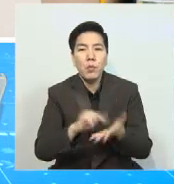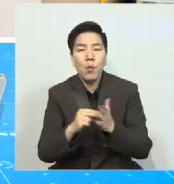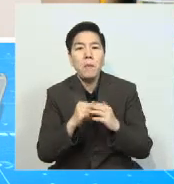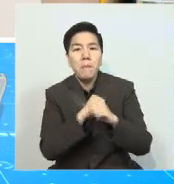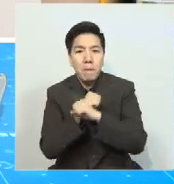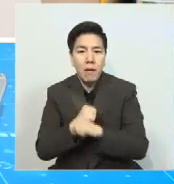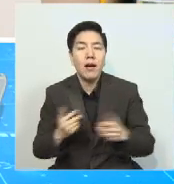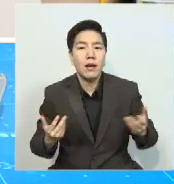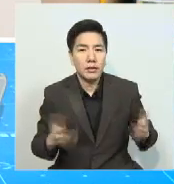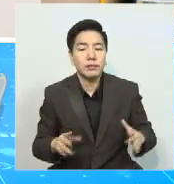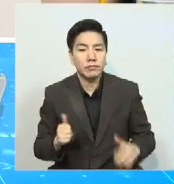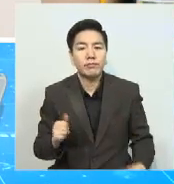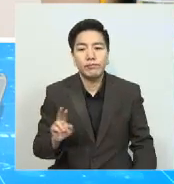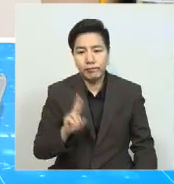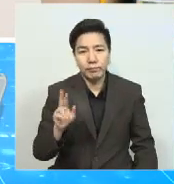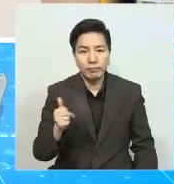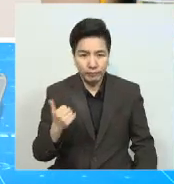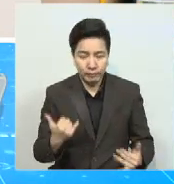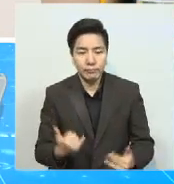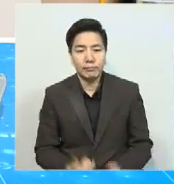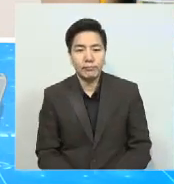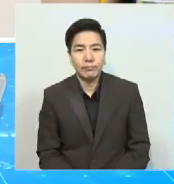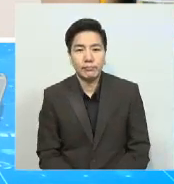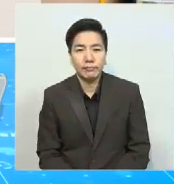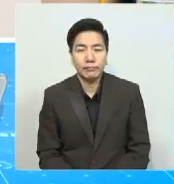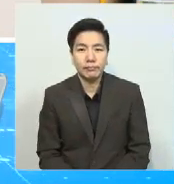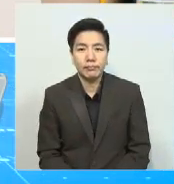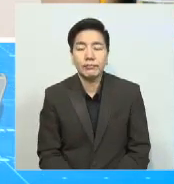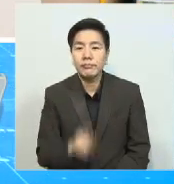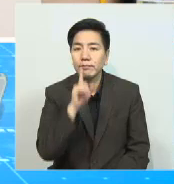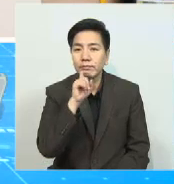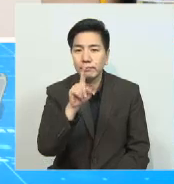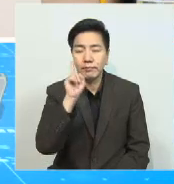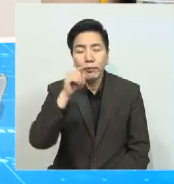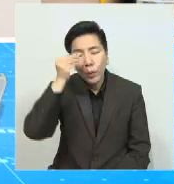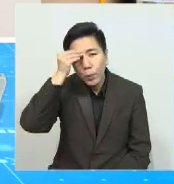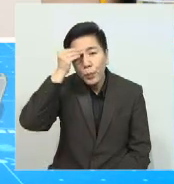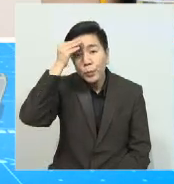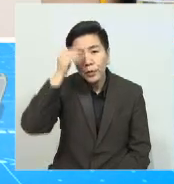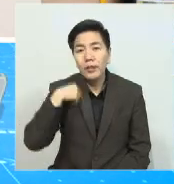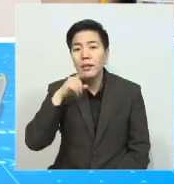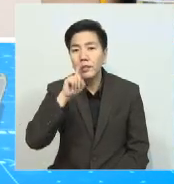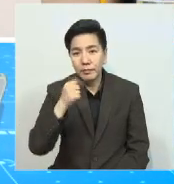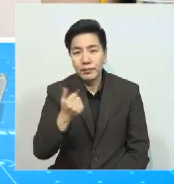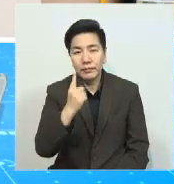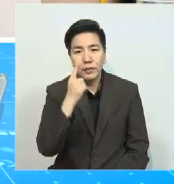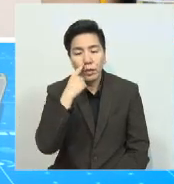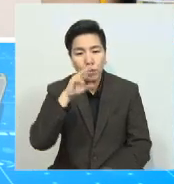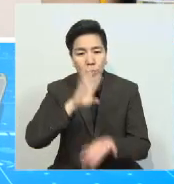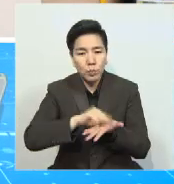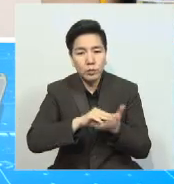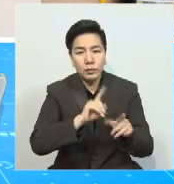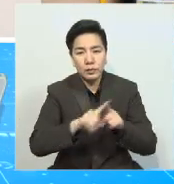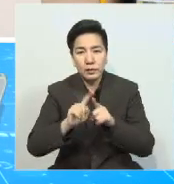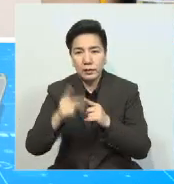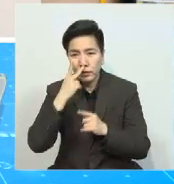กันในระดับหนึ่งผมว่าจะได้ครับ ค่ะ ค่ะค่ะท่านอธิบดีคะขอถามอันนี้เป็นความรู้นิดนึงนะคะเชื่อว่าหลายๆคนได้เห็นข้อมูลข่